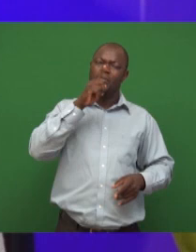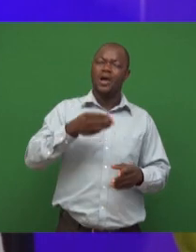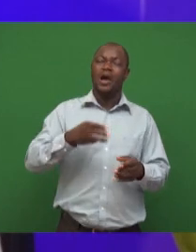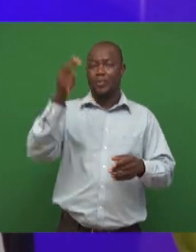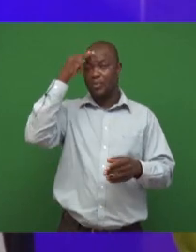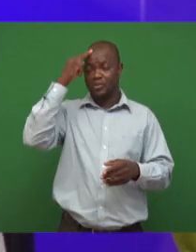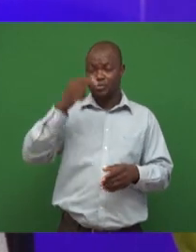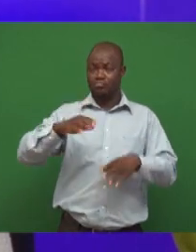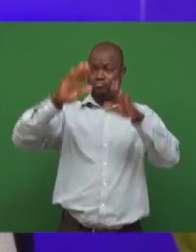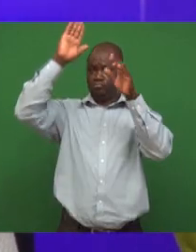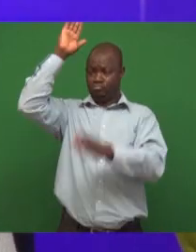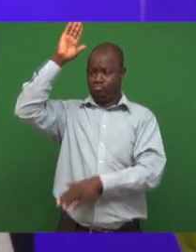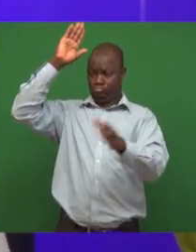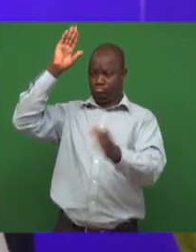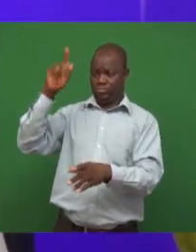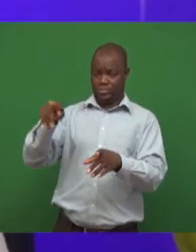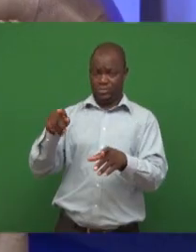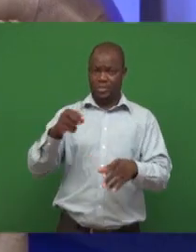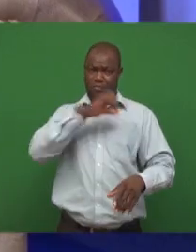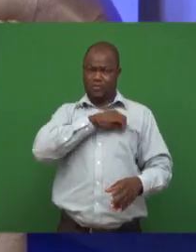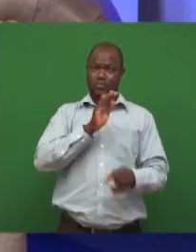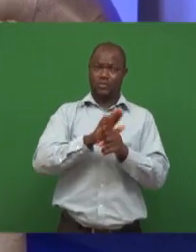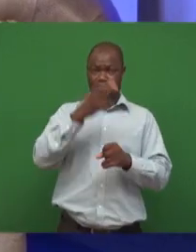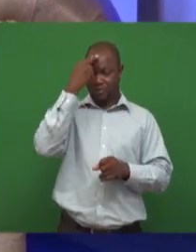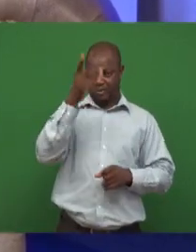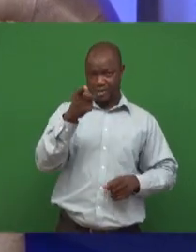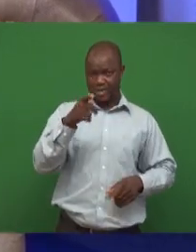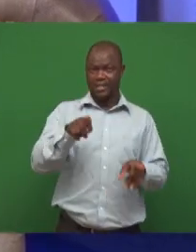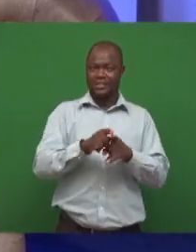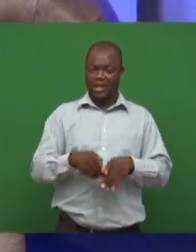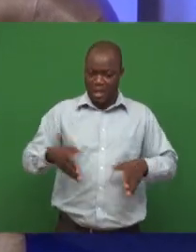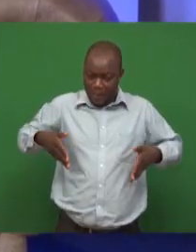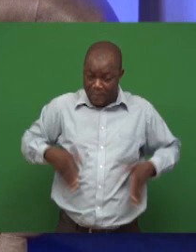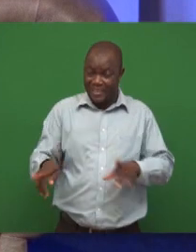mari. Kune mari muZimbabwe kumabhedzi. Sangarega ndidzoke